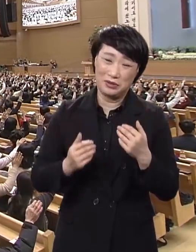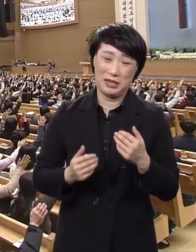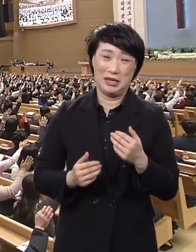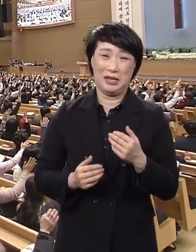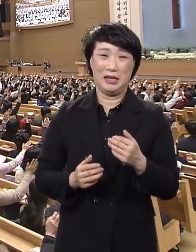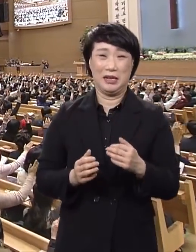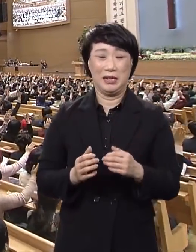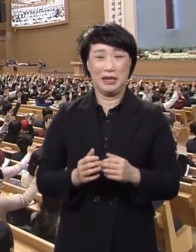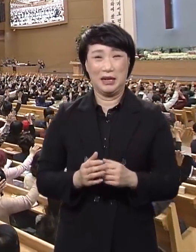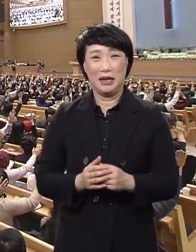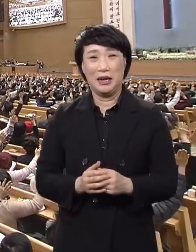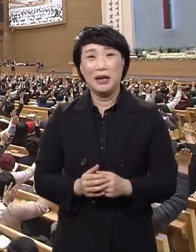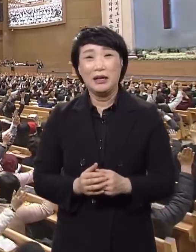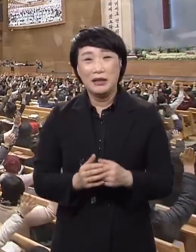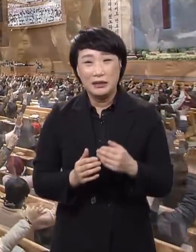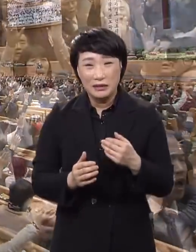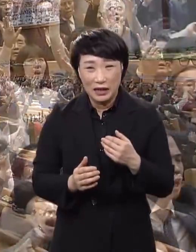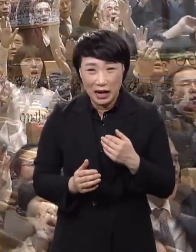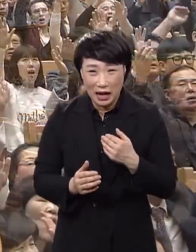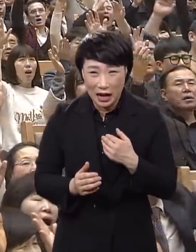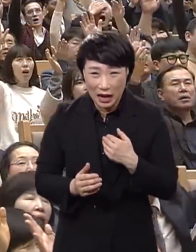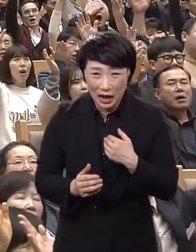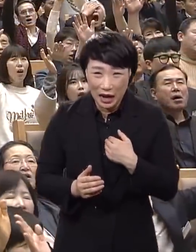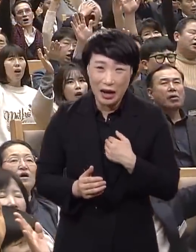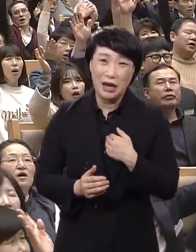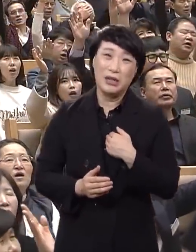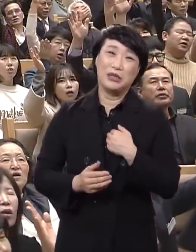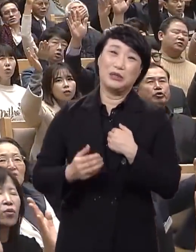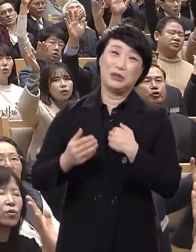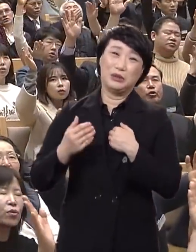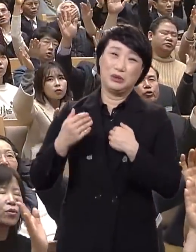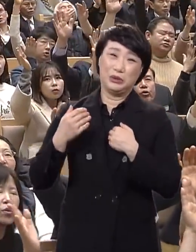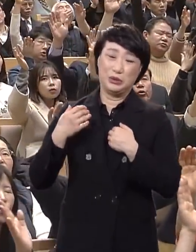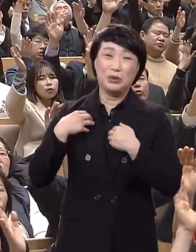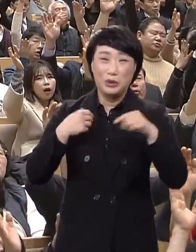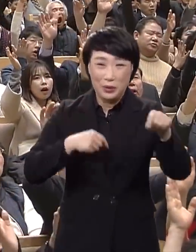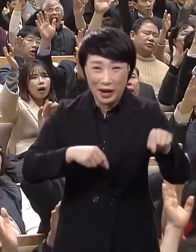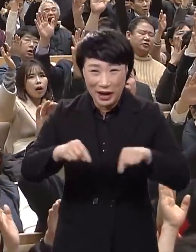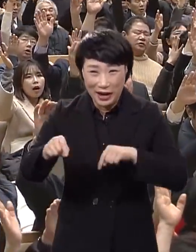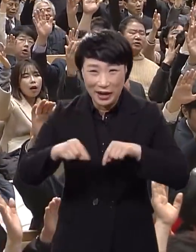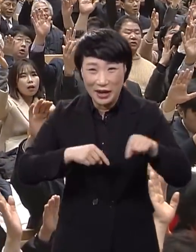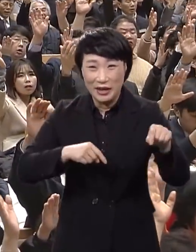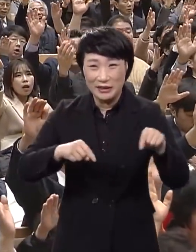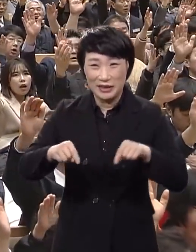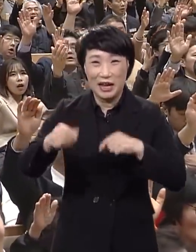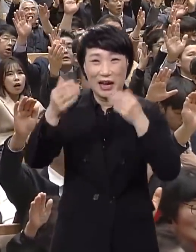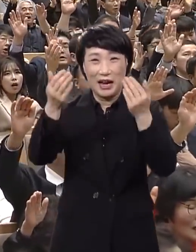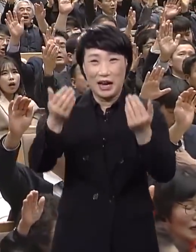하셨네. 나 주가